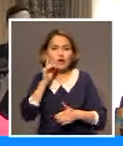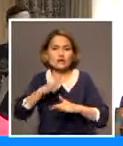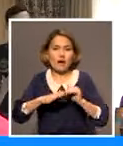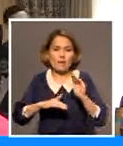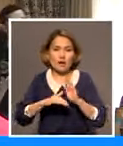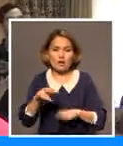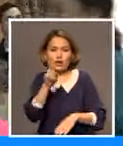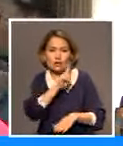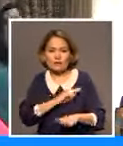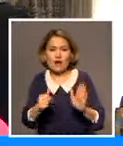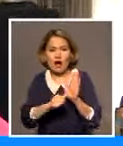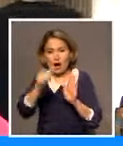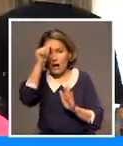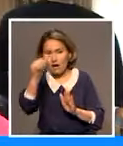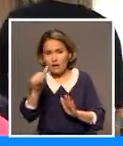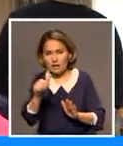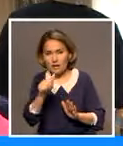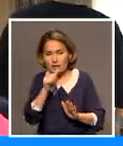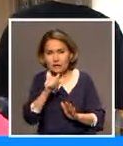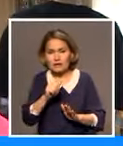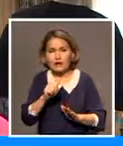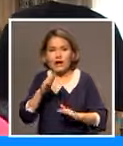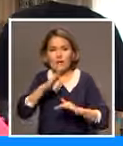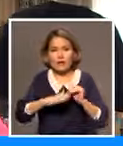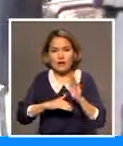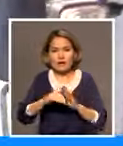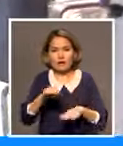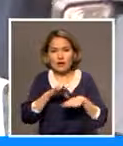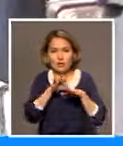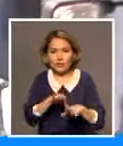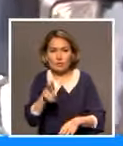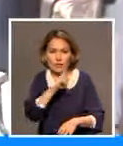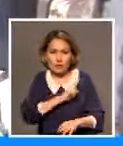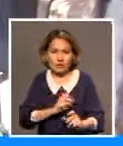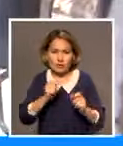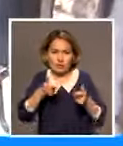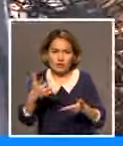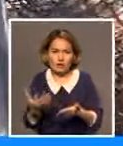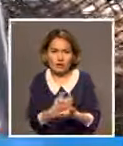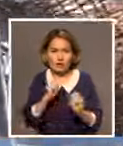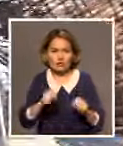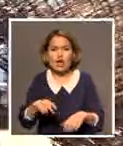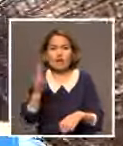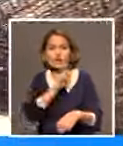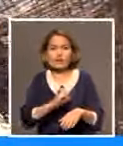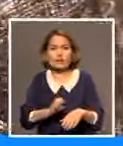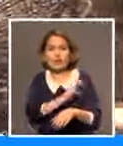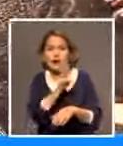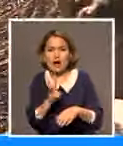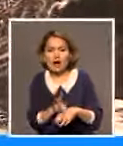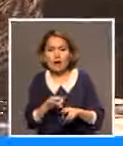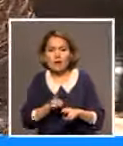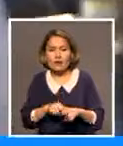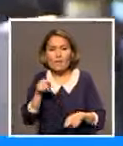мамандығыммен 6 ай тәжірибеден өтіп, өз мамандығыммен жұмыс табуға болады екен. Жыл басынан бері жұмыспен қамту орталығы 1664 адамның